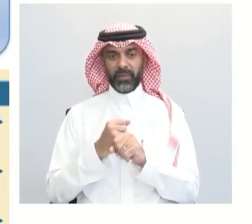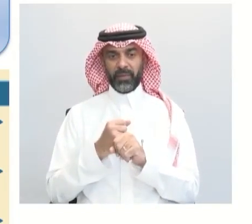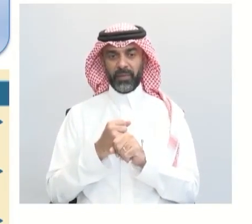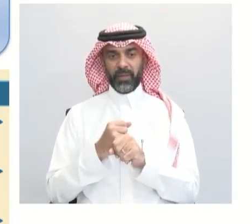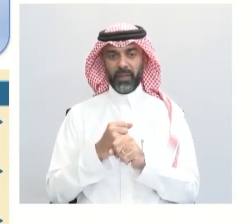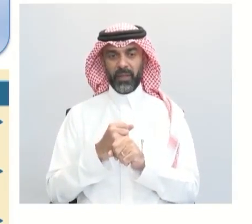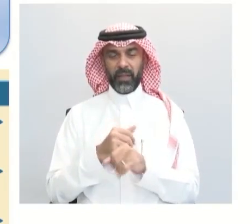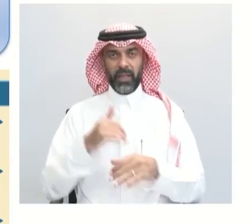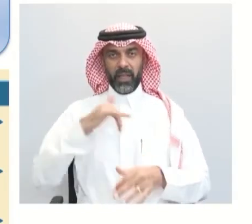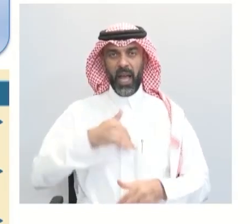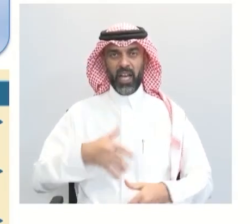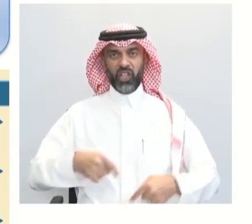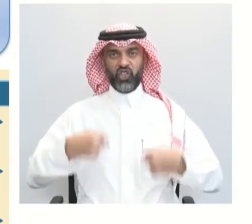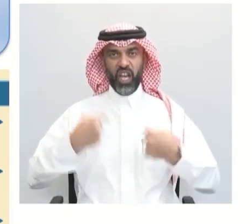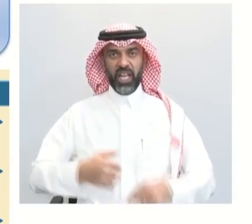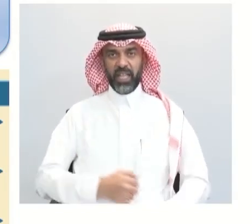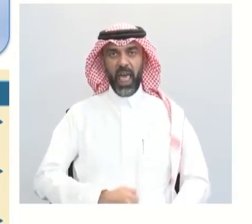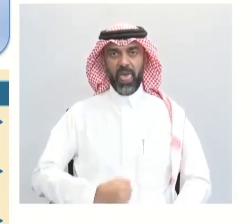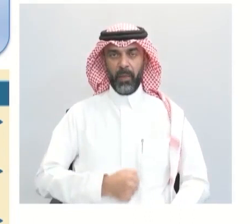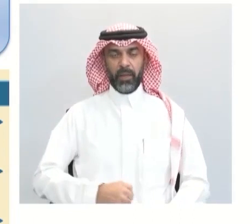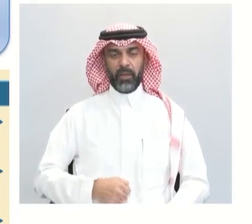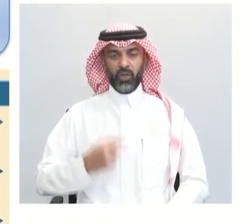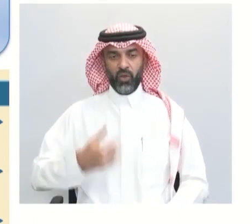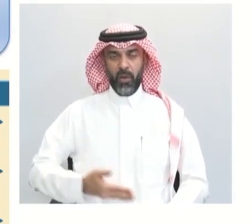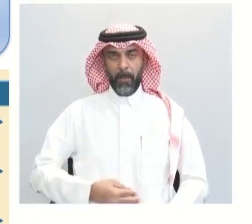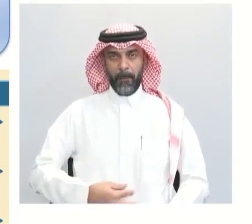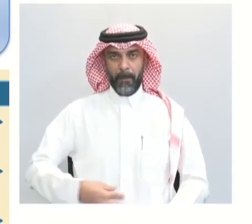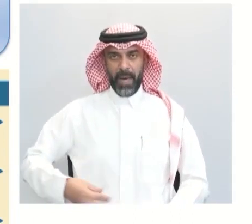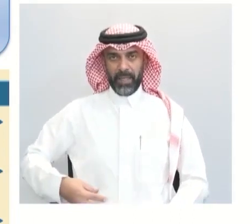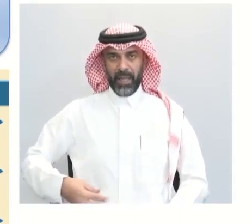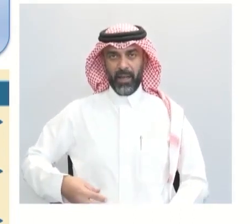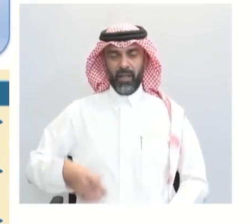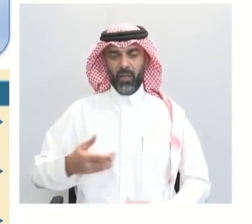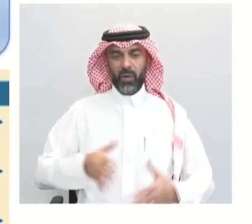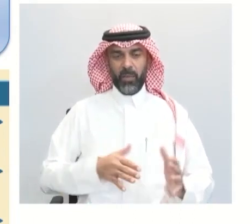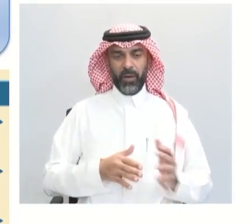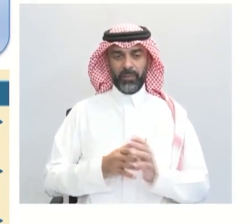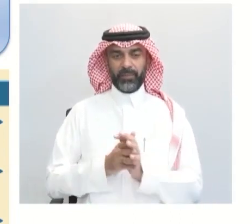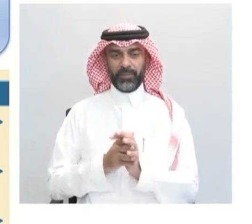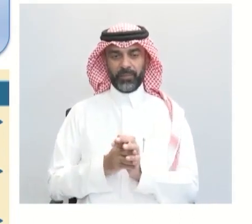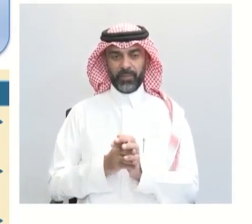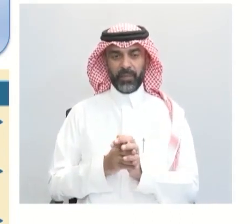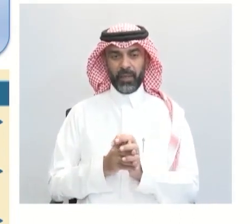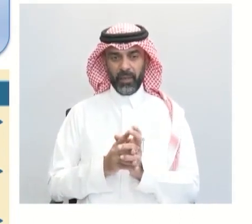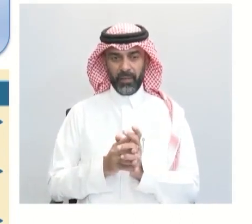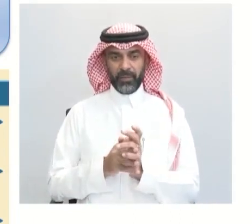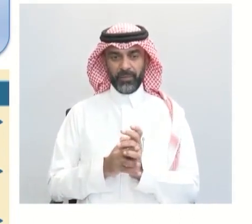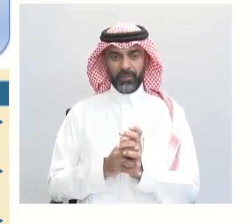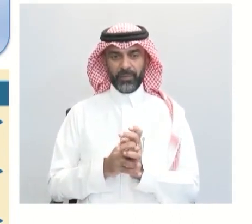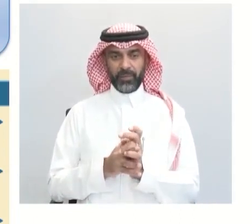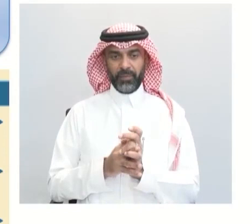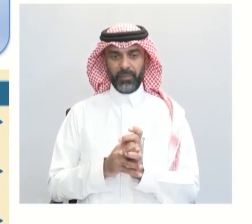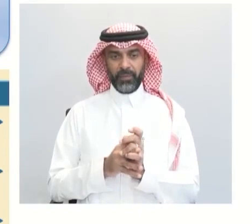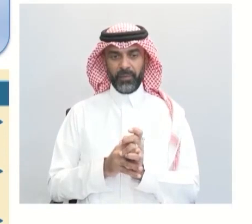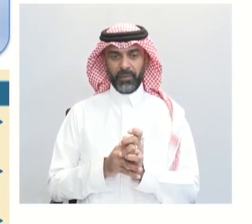داخل الجهاز الهضمي يختار لنا هذه المعده ثم بمقطع عرضي في غشاء الامعاء يظهر لنا تركيب